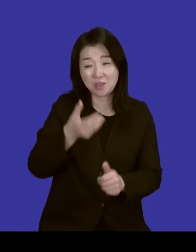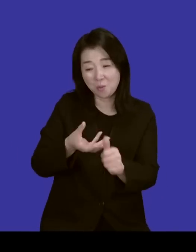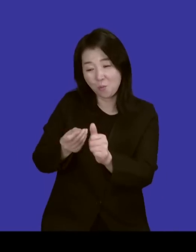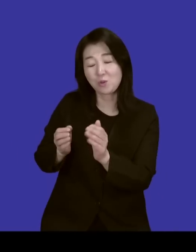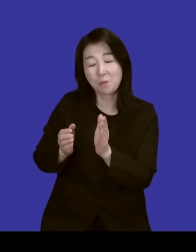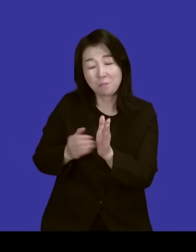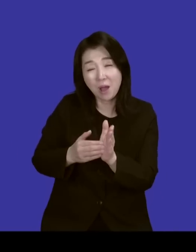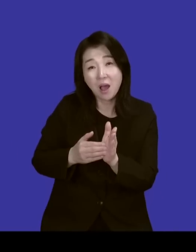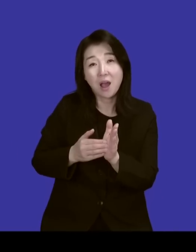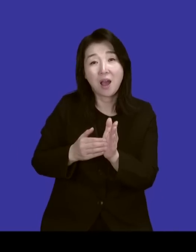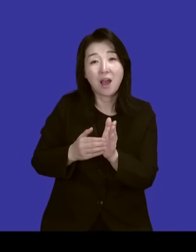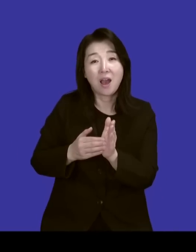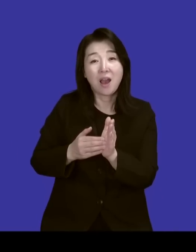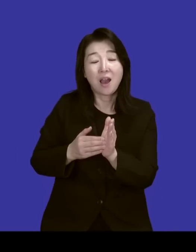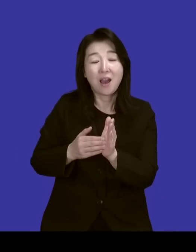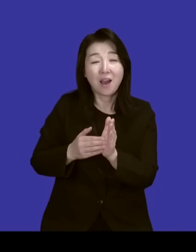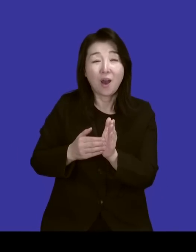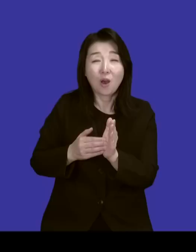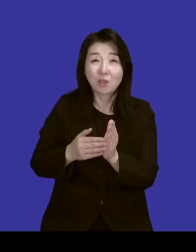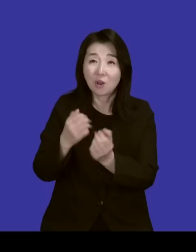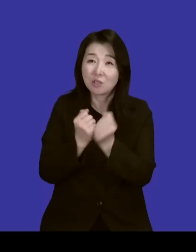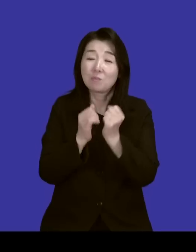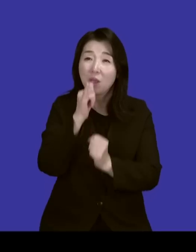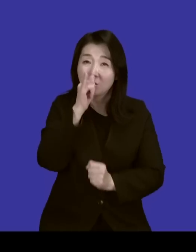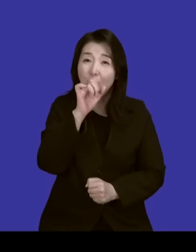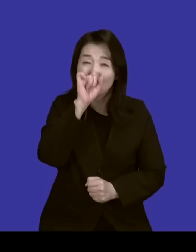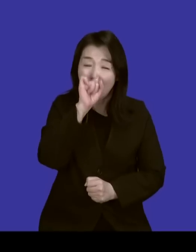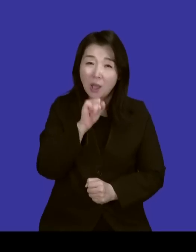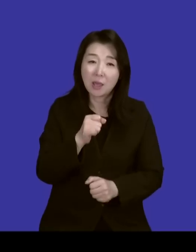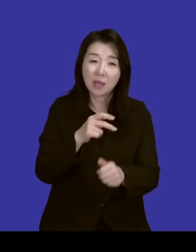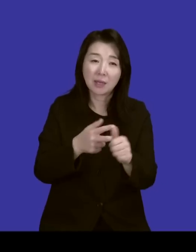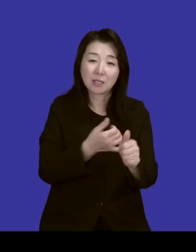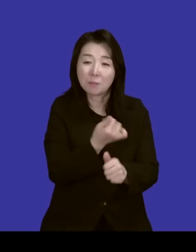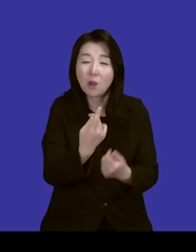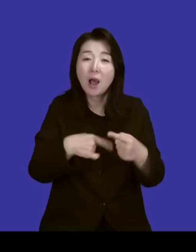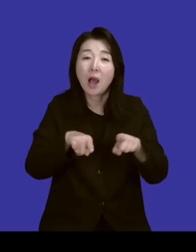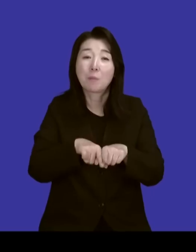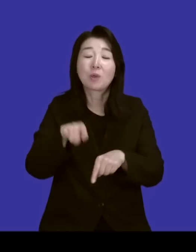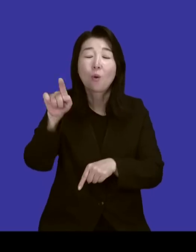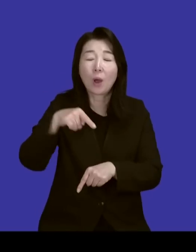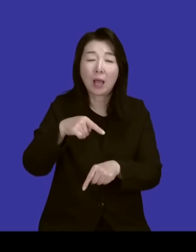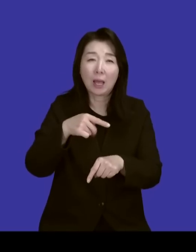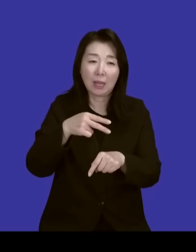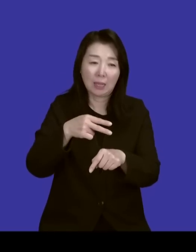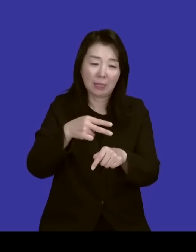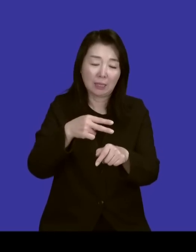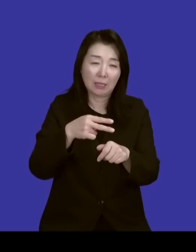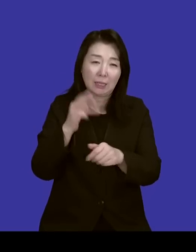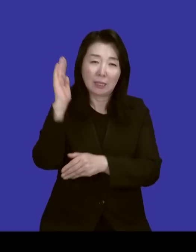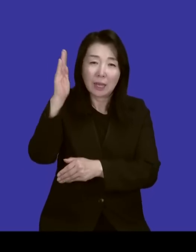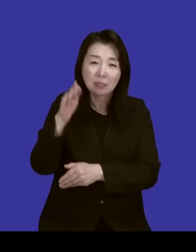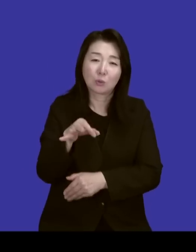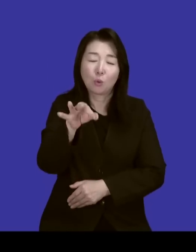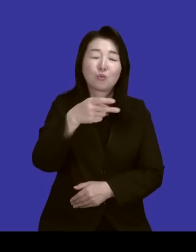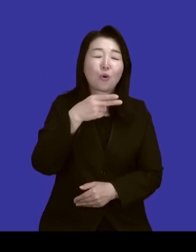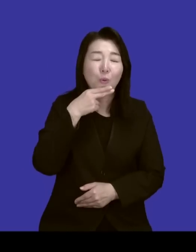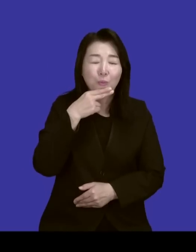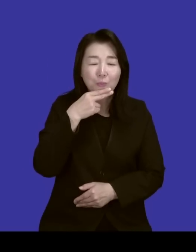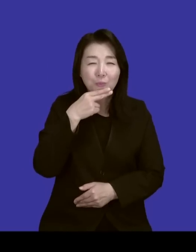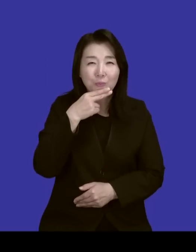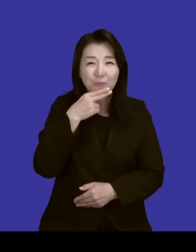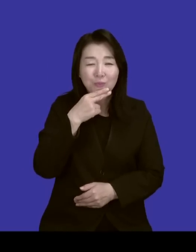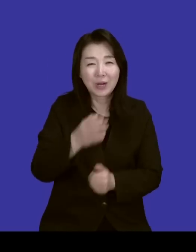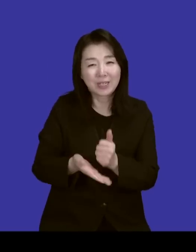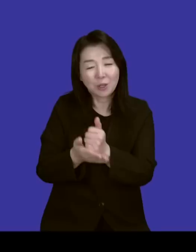좋다고 예. 몇 분 강사 같이 오시라고. 예. 강사비는 하나도 안 줄 테니까 예. 학생들을 섬기기 위해서